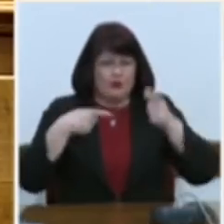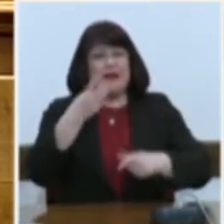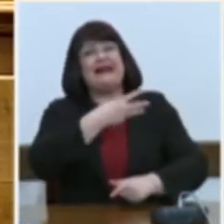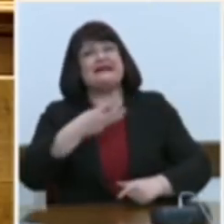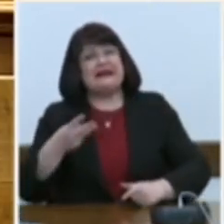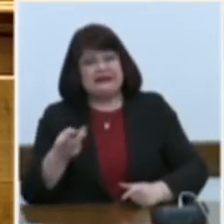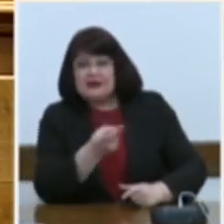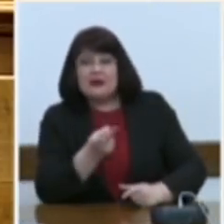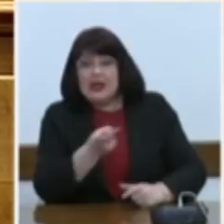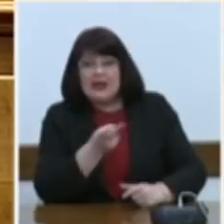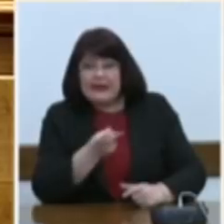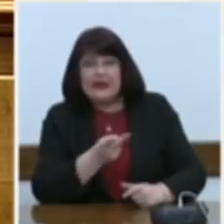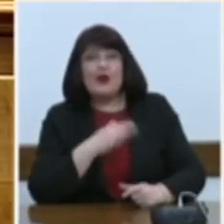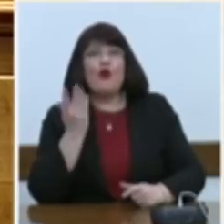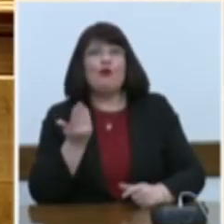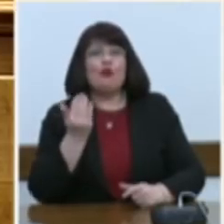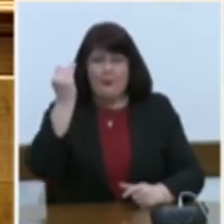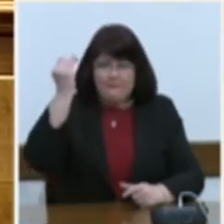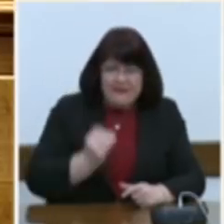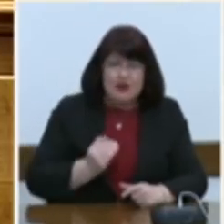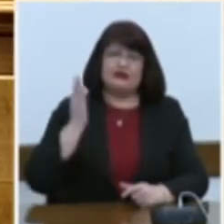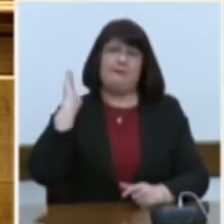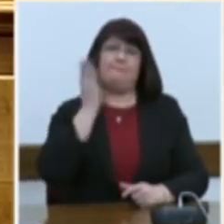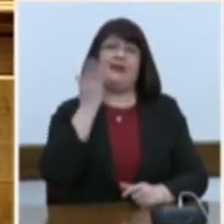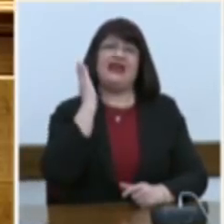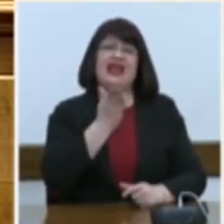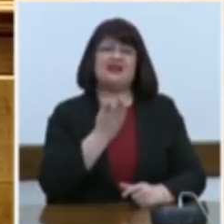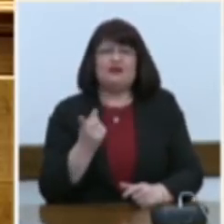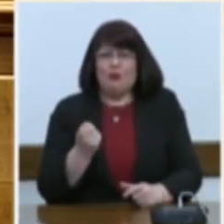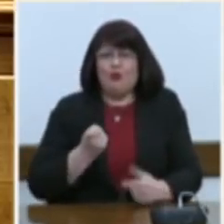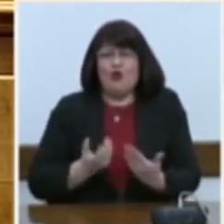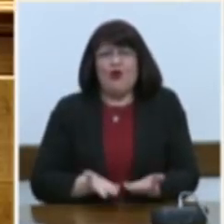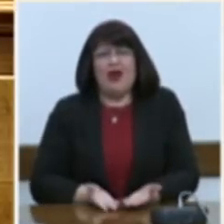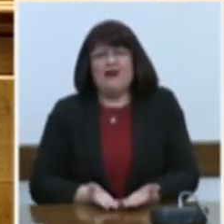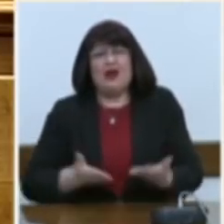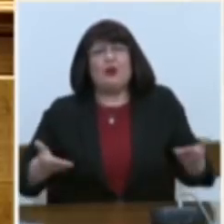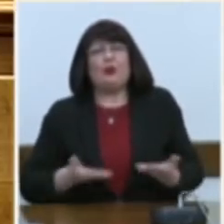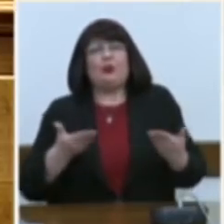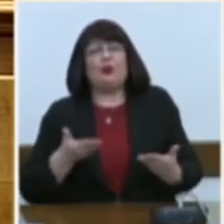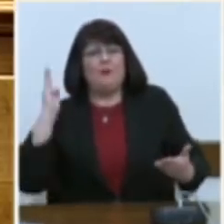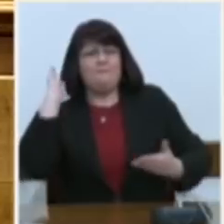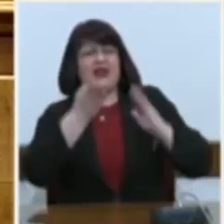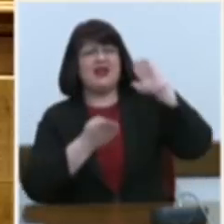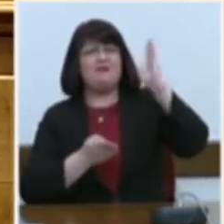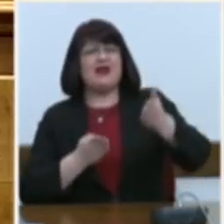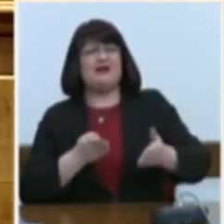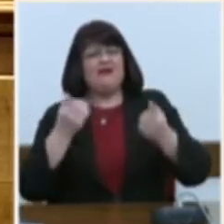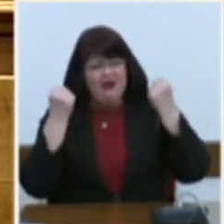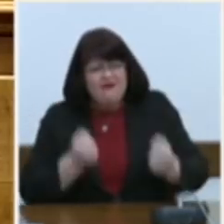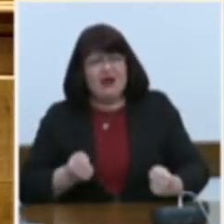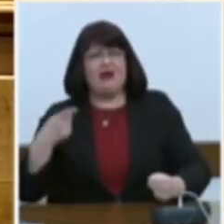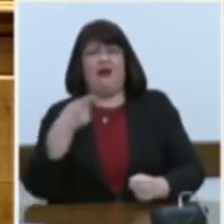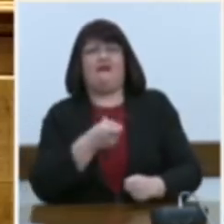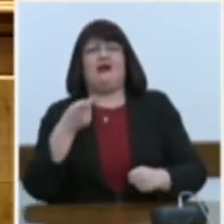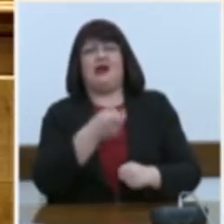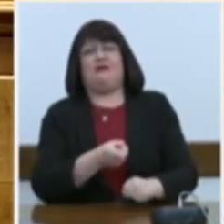ΣΥΡΙΖΑ, όπου δεν μείωσαν, διατήρησαν προκλητικά χαμηλές ποινές για ιδεχθή εγκλήματα.